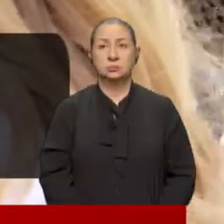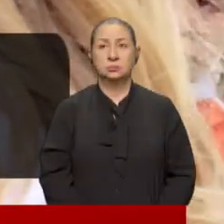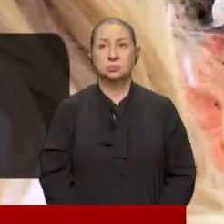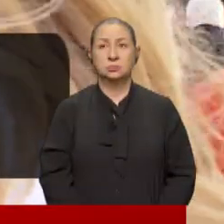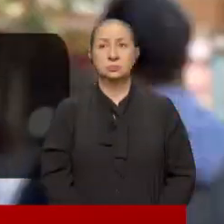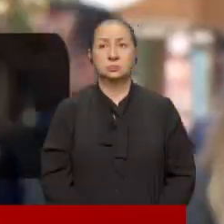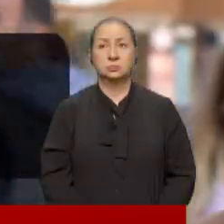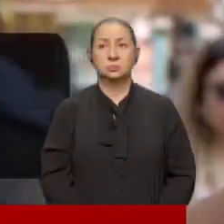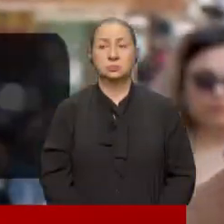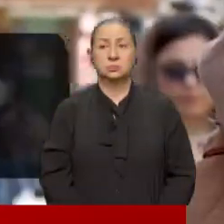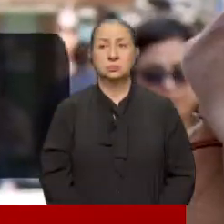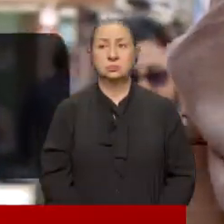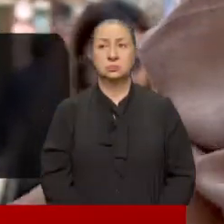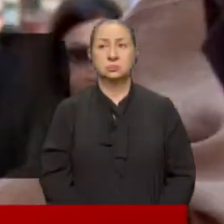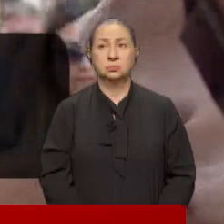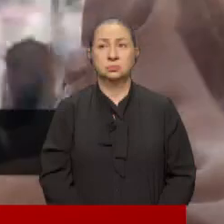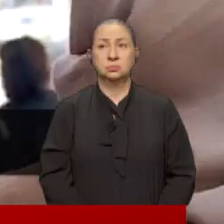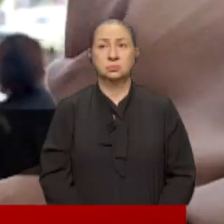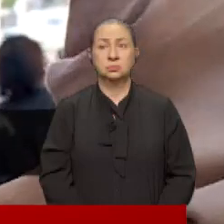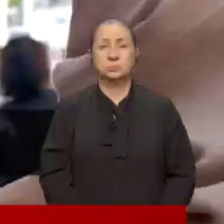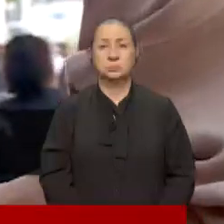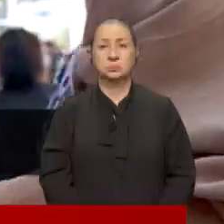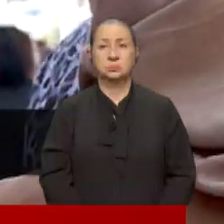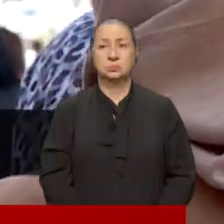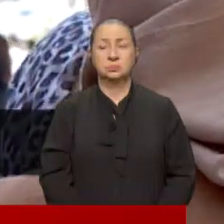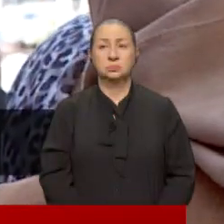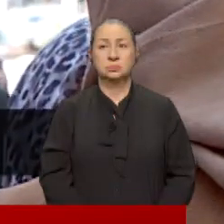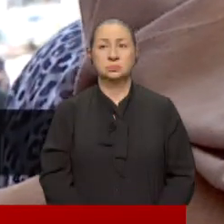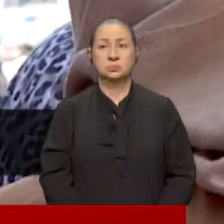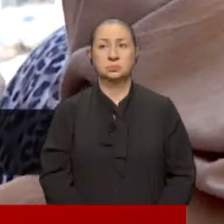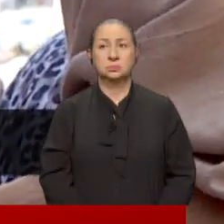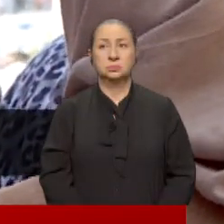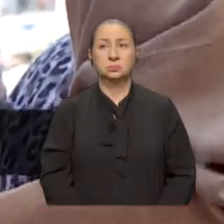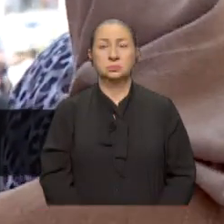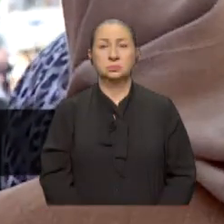Hiçbir şey kazanamadım. Bugün Edirne'ye gitmem lazım. Oradan karşı taraf Yunanistan'a gideceğim.